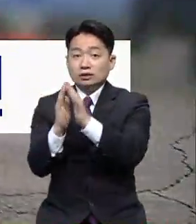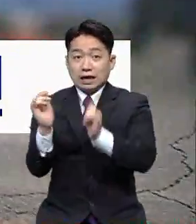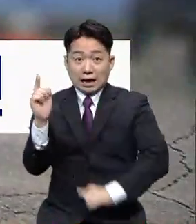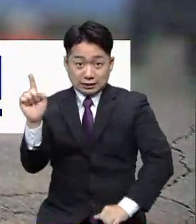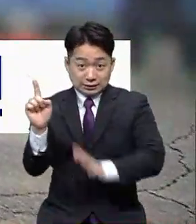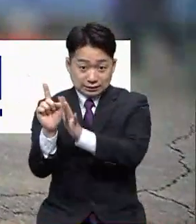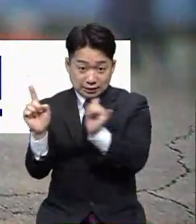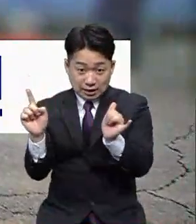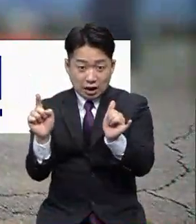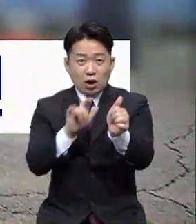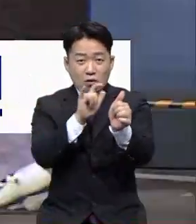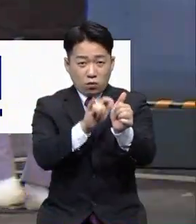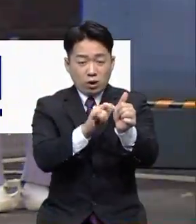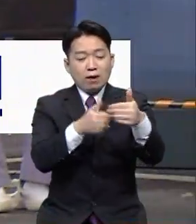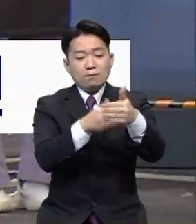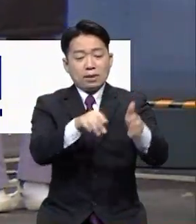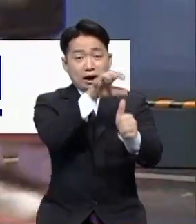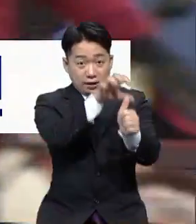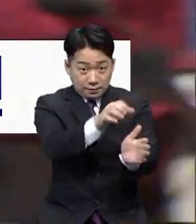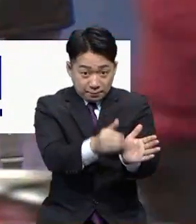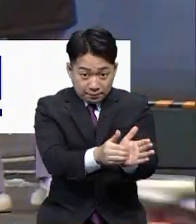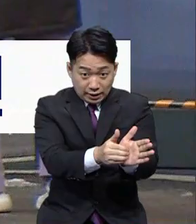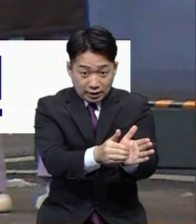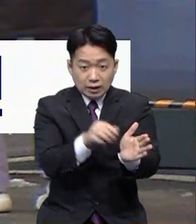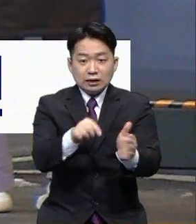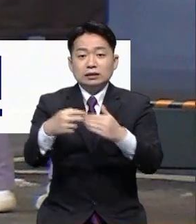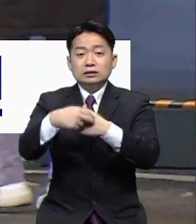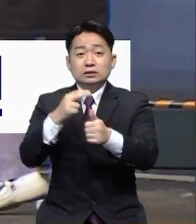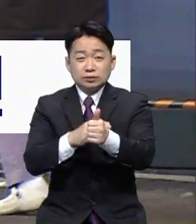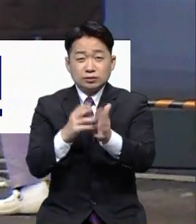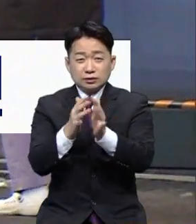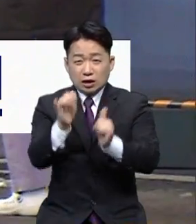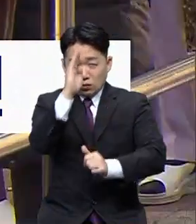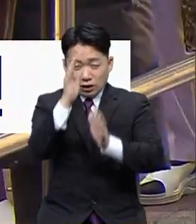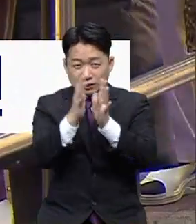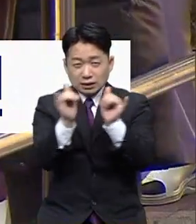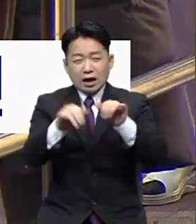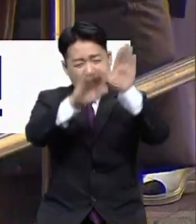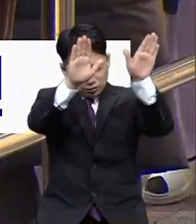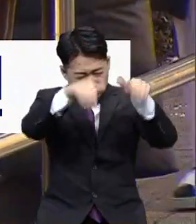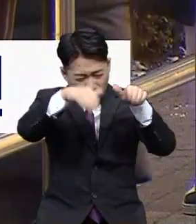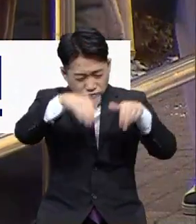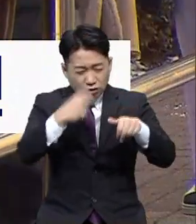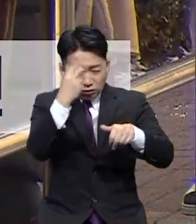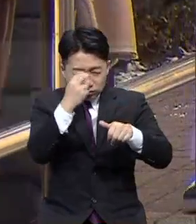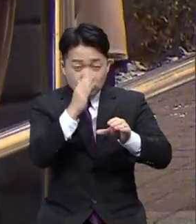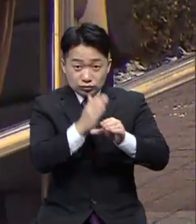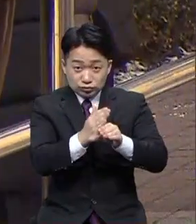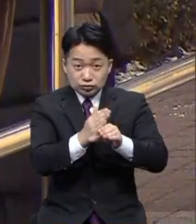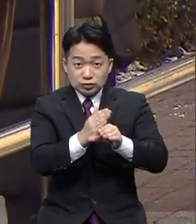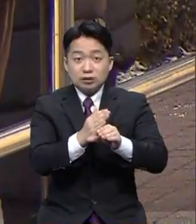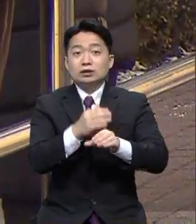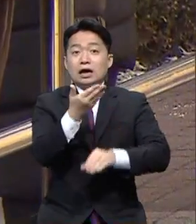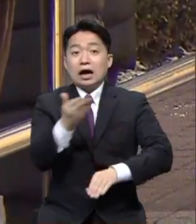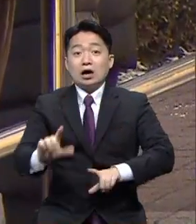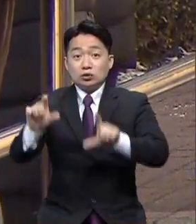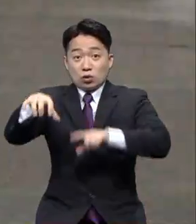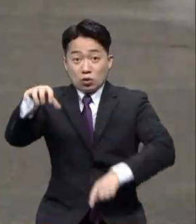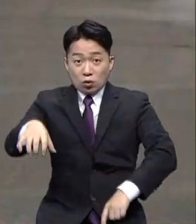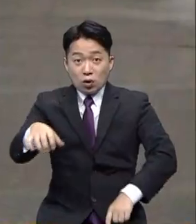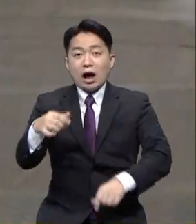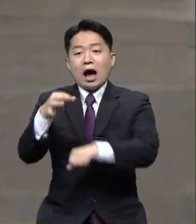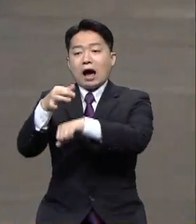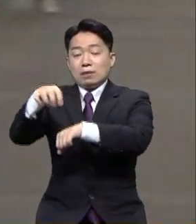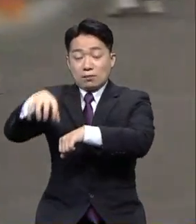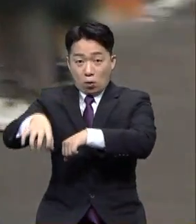나온 병동을 폐쇄하고 이곳 환자와 의료진을 대상으로 검사를 진행하고 있습니다. 또 강동구 한방병원과 중구